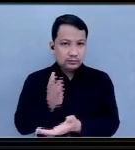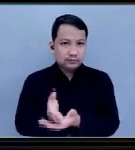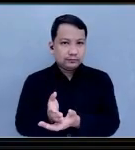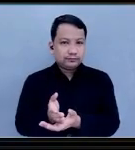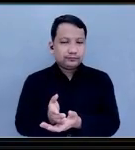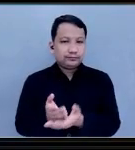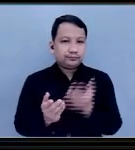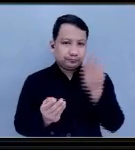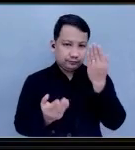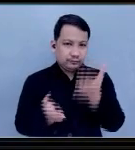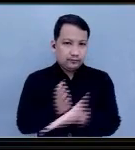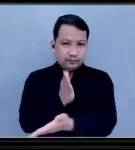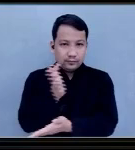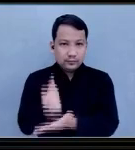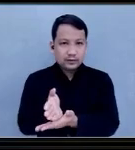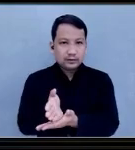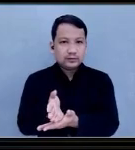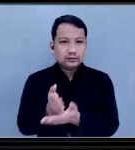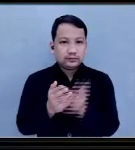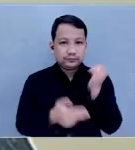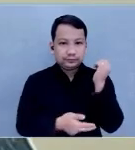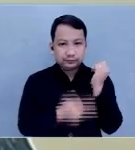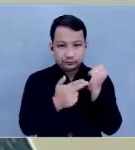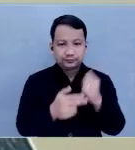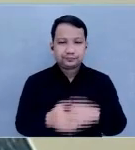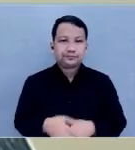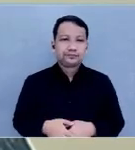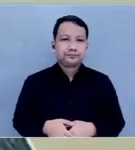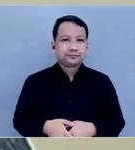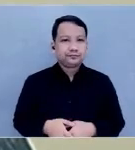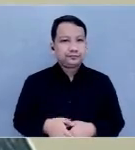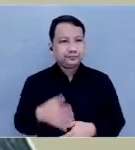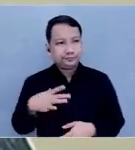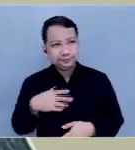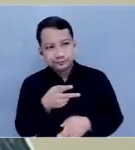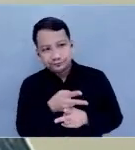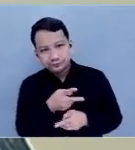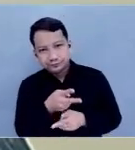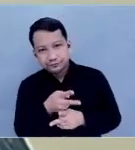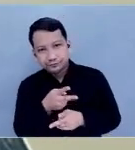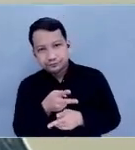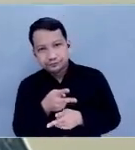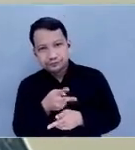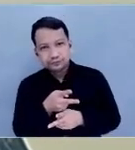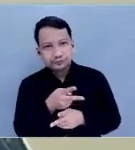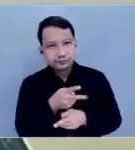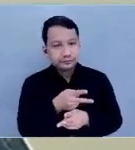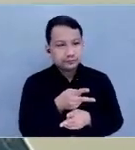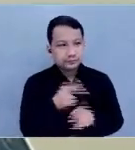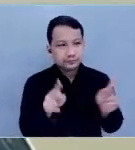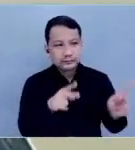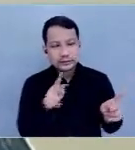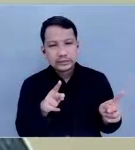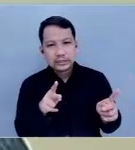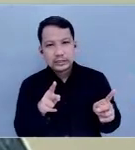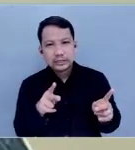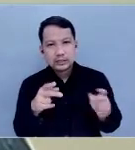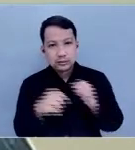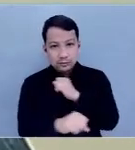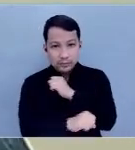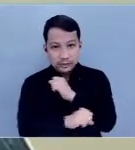agad niyang pinuntahan ng motel. Nagbantay sila doon at nagpakasakali na babalik itong mga suspect. Noon nga